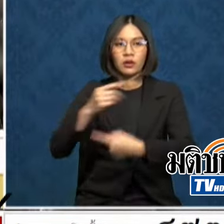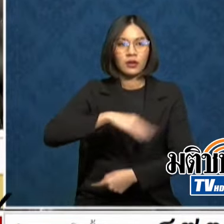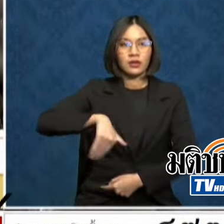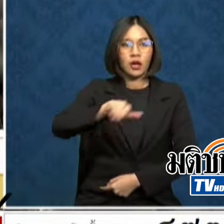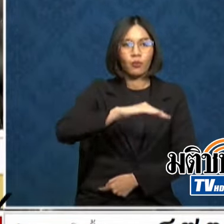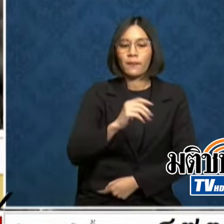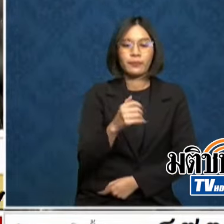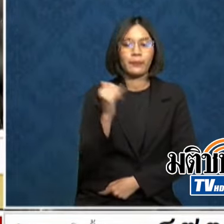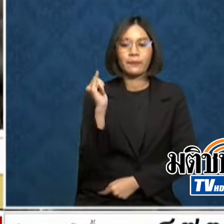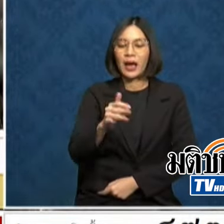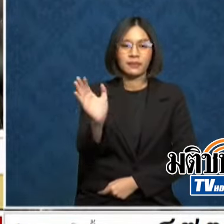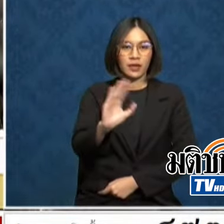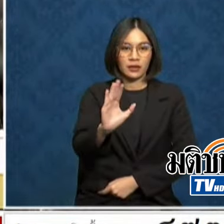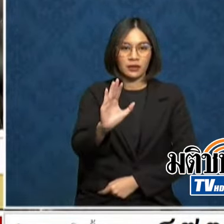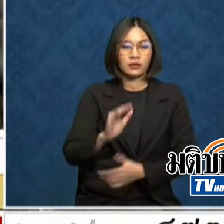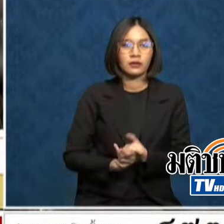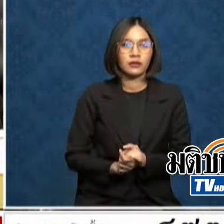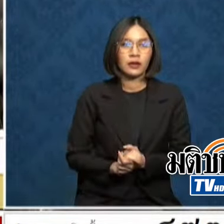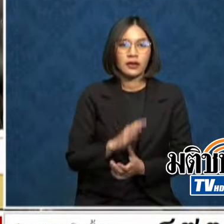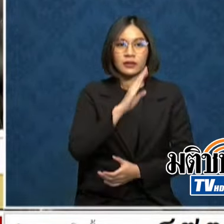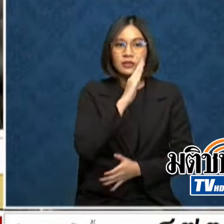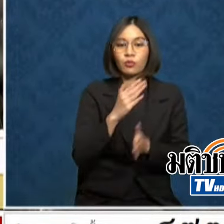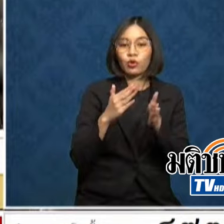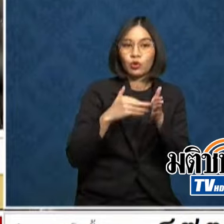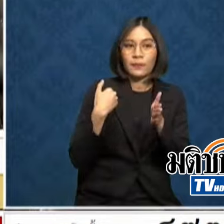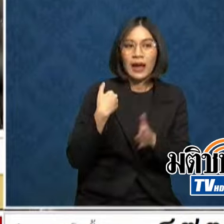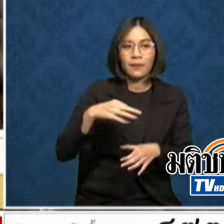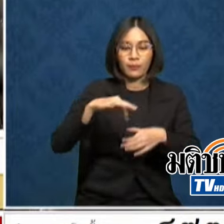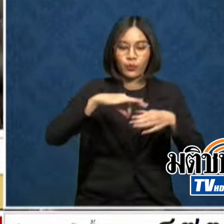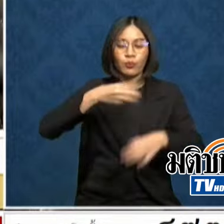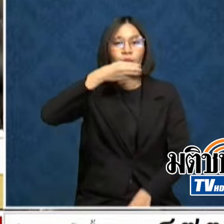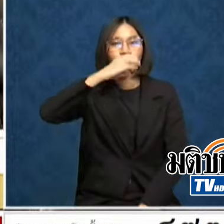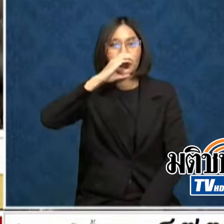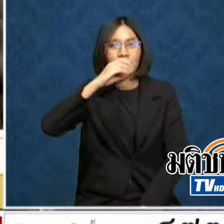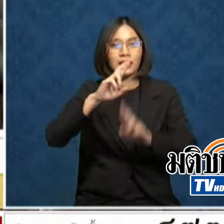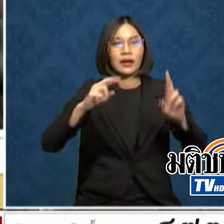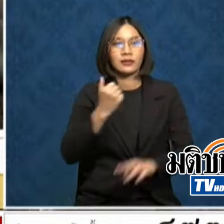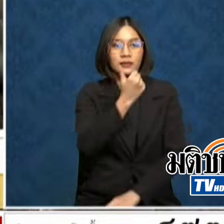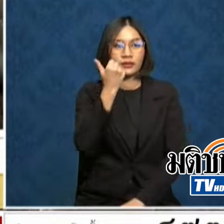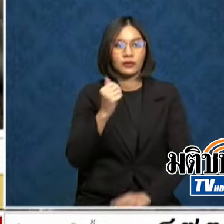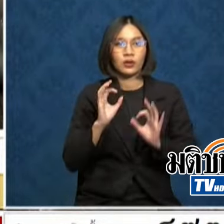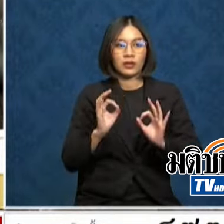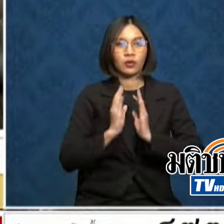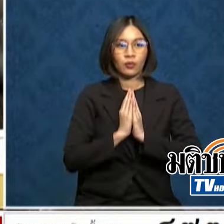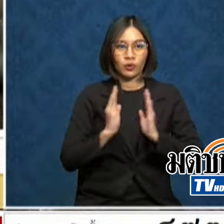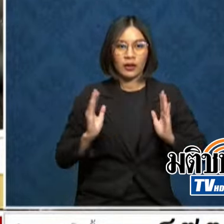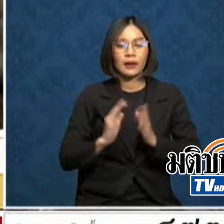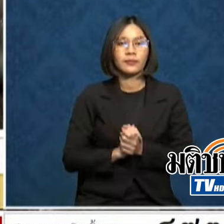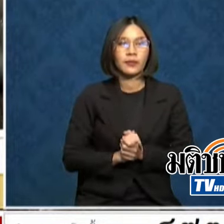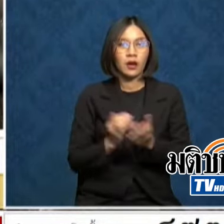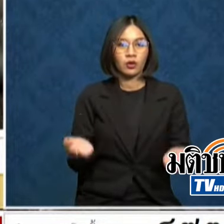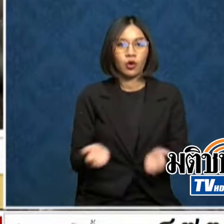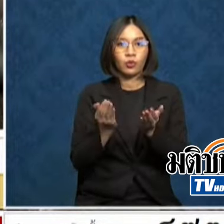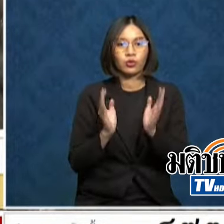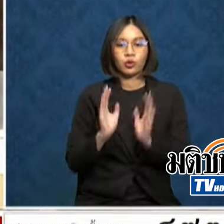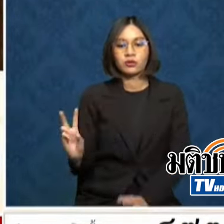อย่าไปศาลเด็ดขาดนะถ้ามีธุระก็ไปกินกาแฟที่ร้านอื่น ครับขอบคุณครับ จึงขอสนับสนุนทั้งส